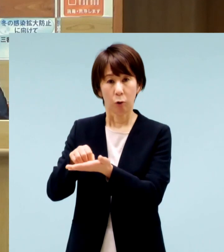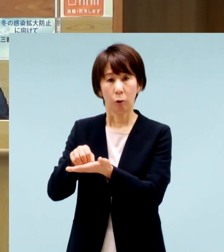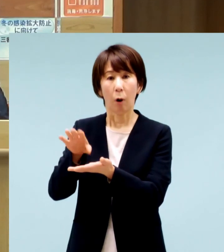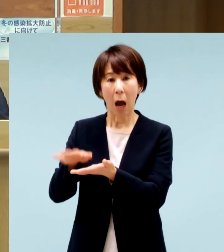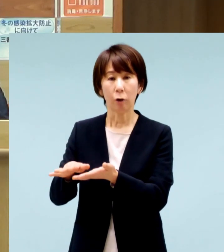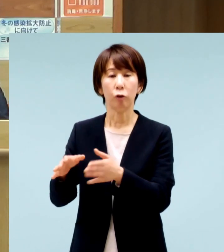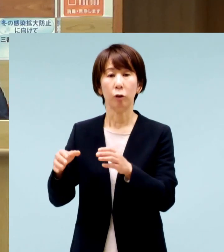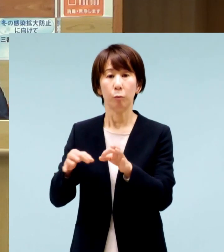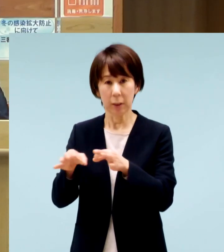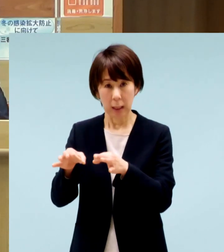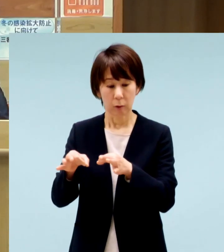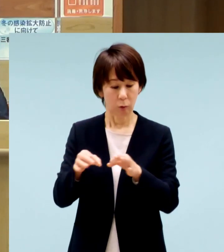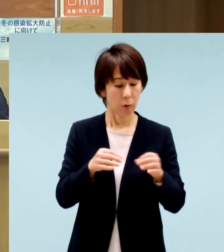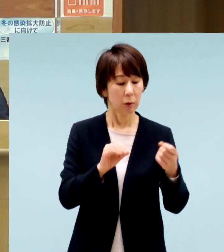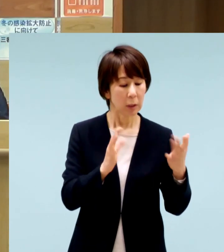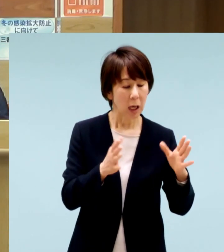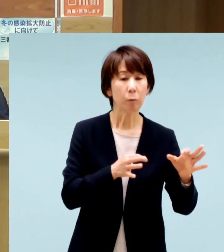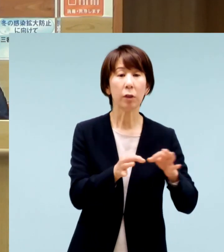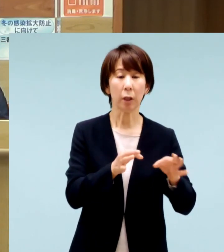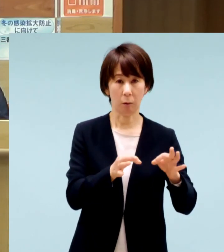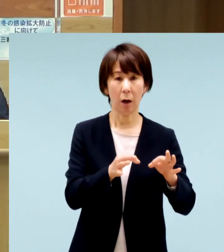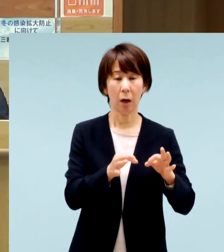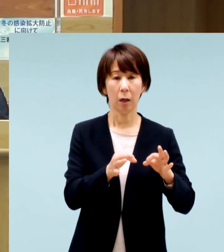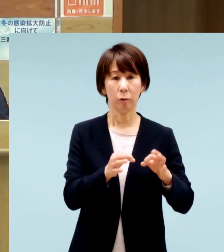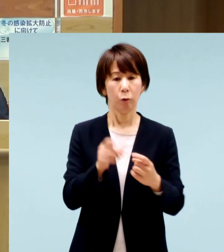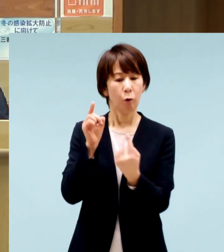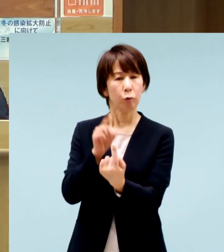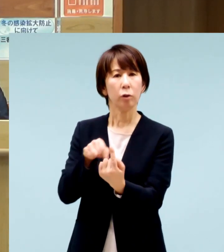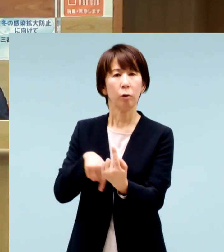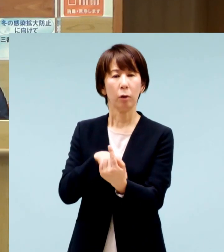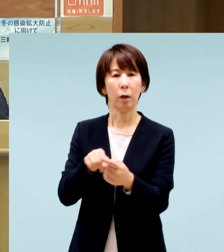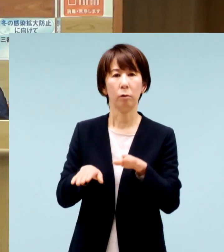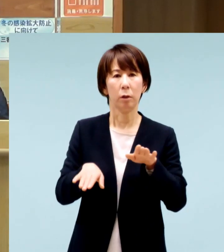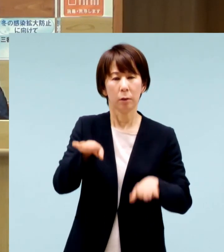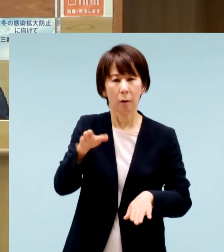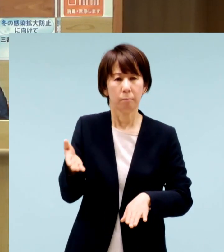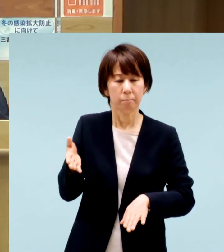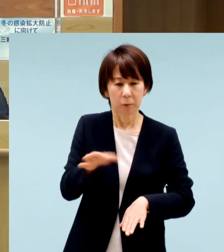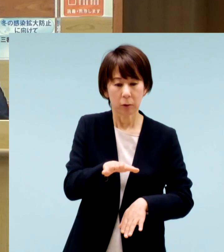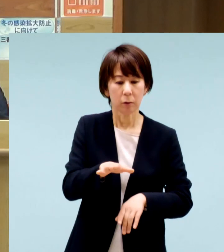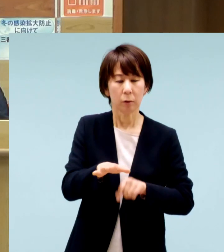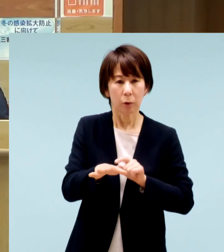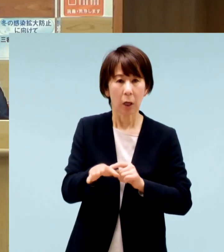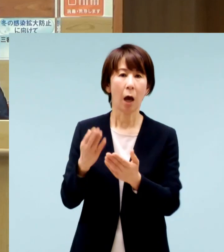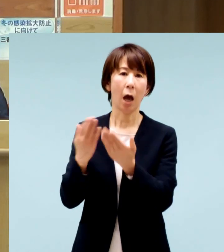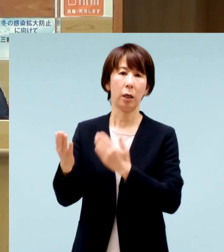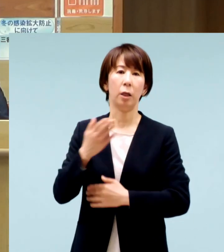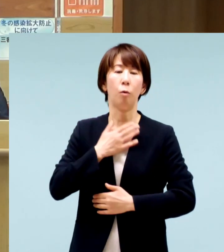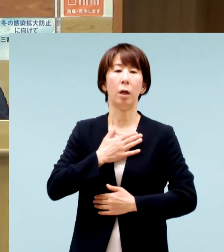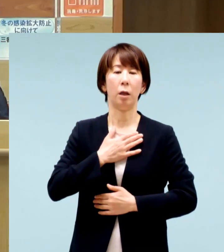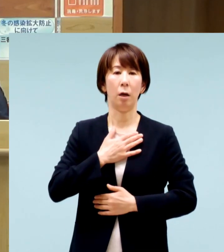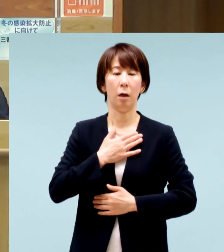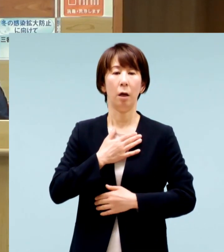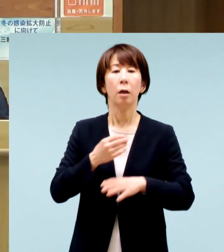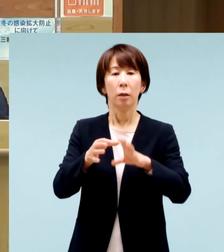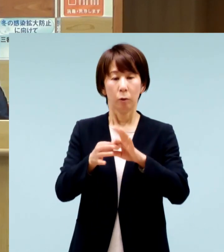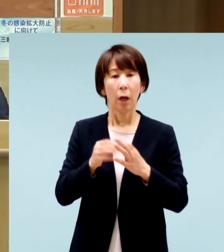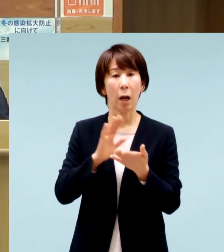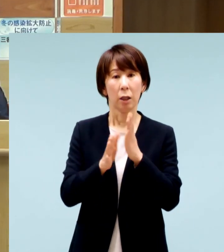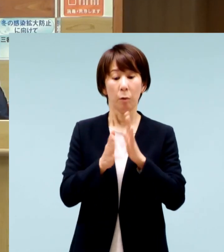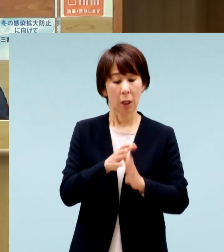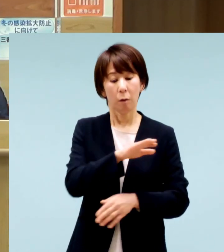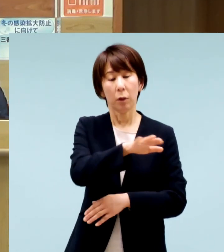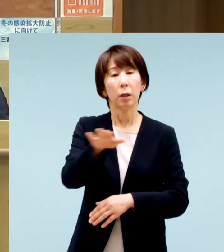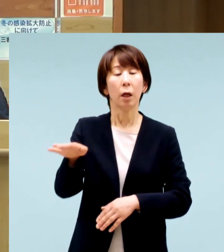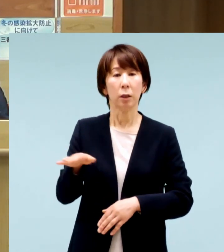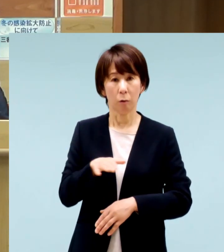ので、まあ、こういったことも改めて周知徹底をしながら、 認証の取得、まあ、これを皆さんに